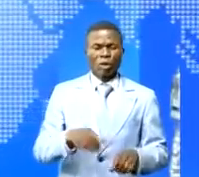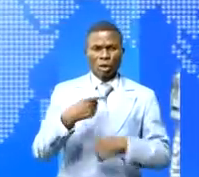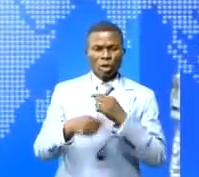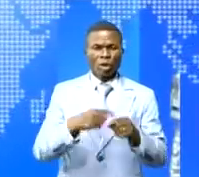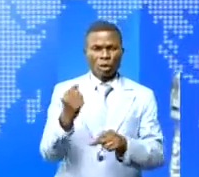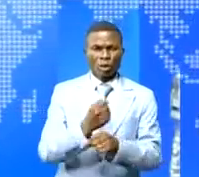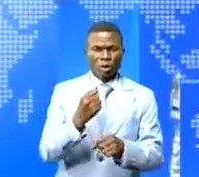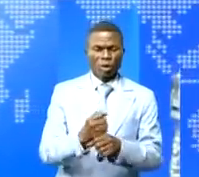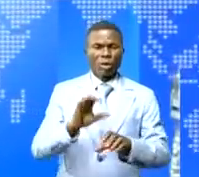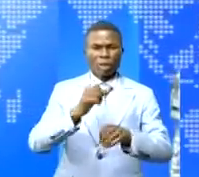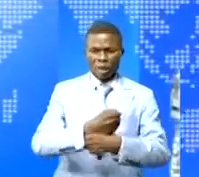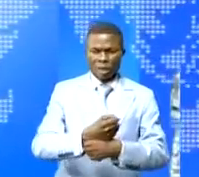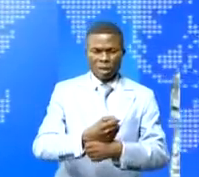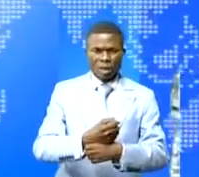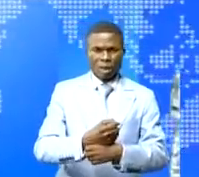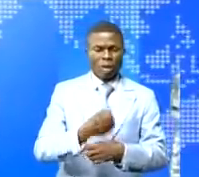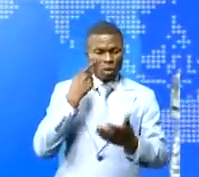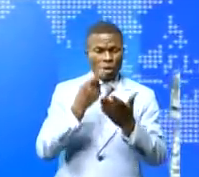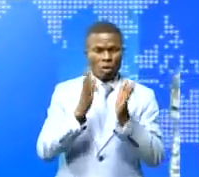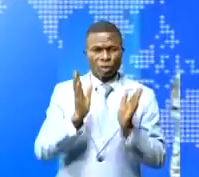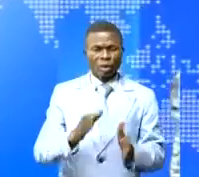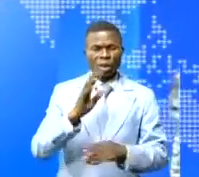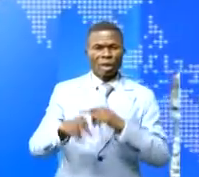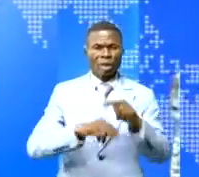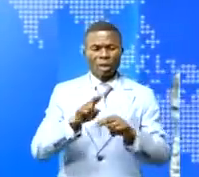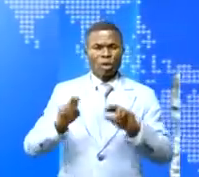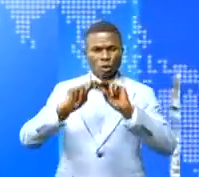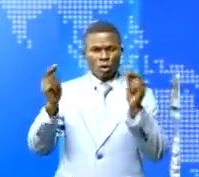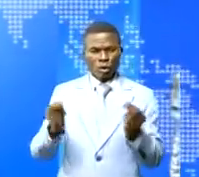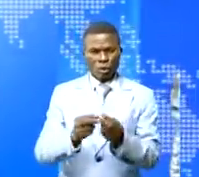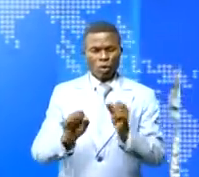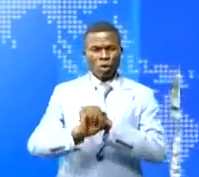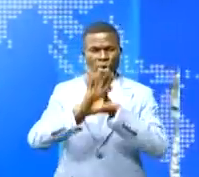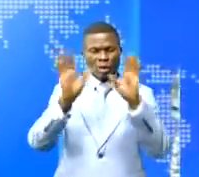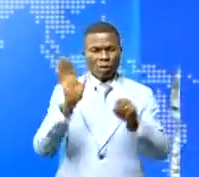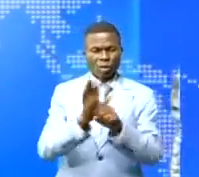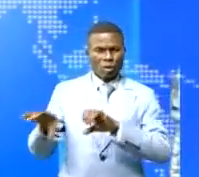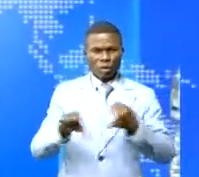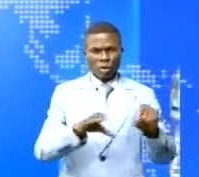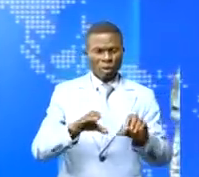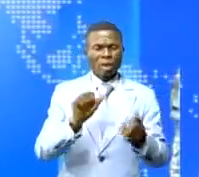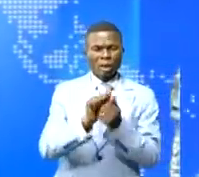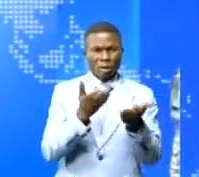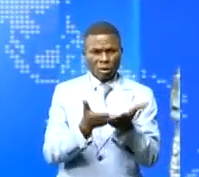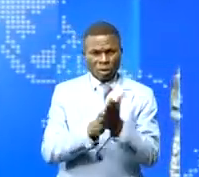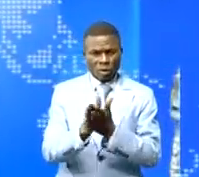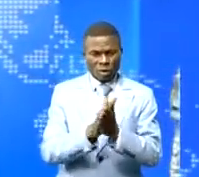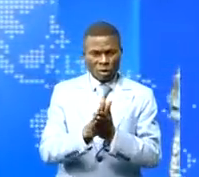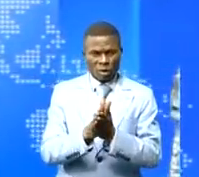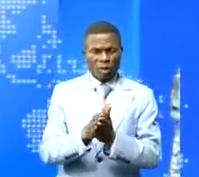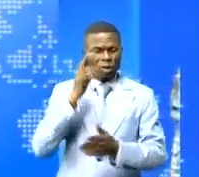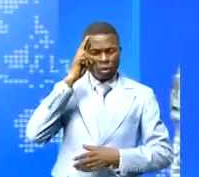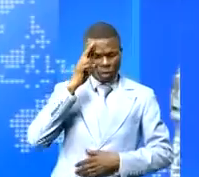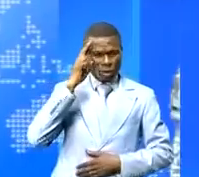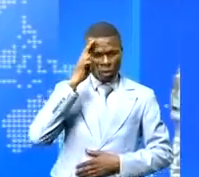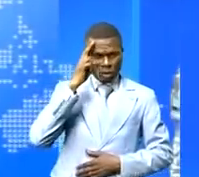processus de l'installation de l'Observatoire national de cet organe transversal. La question a fait l'objet d'une